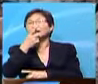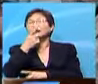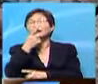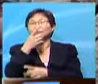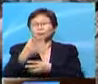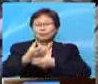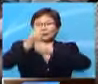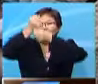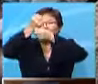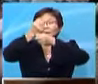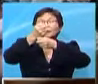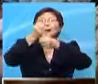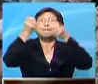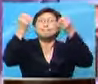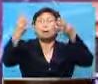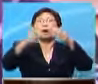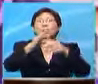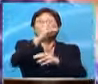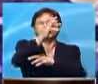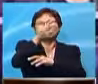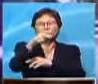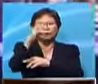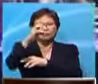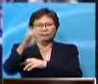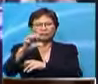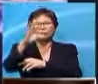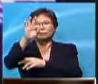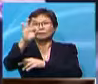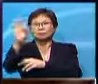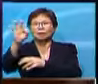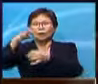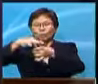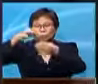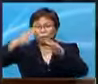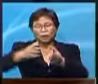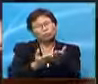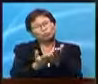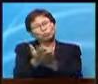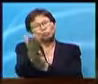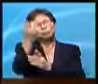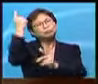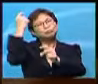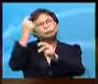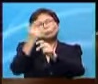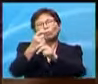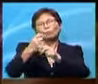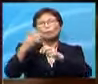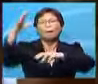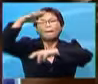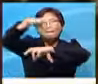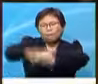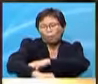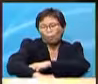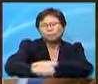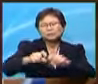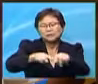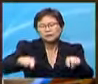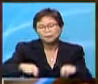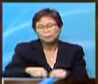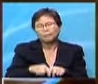Mohamad Yazid memperoleh majoriti 6699 undi sekaligus mengekalkan penguasaan BN di